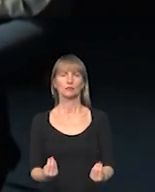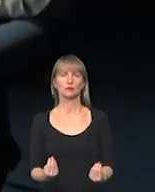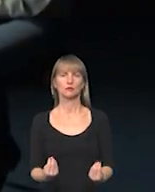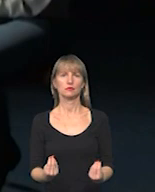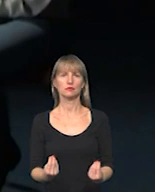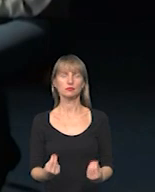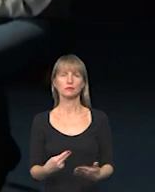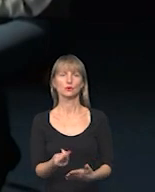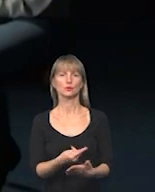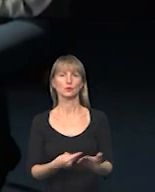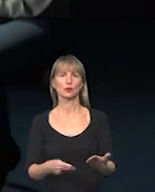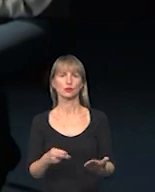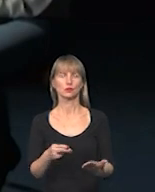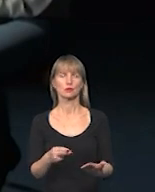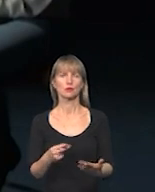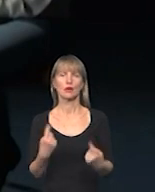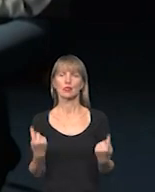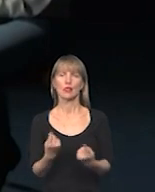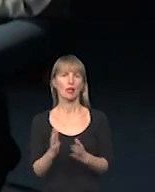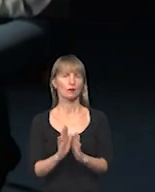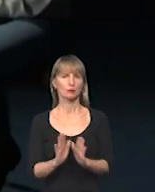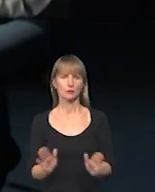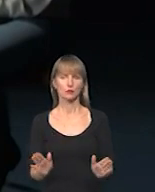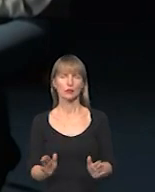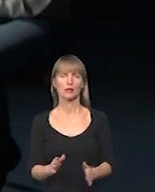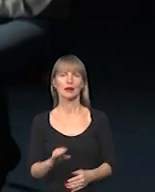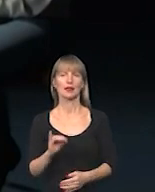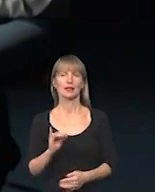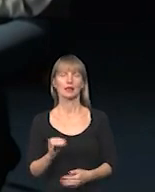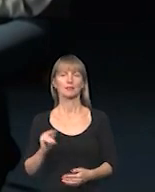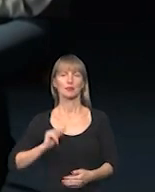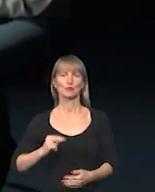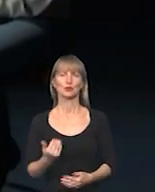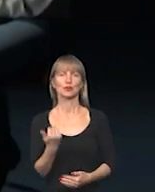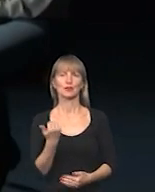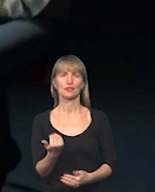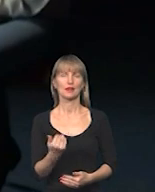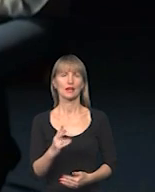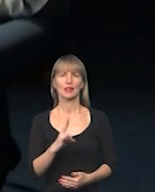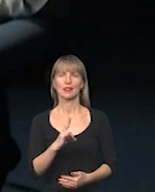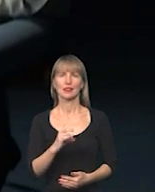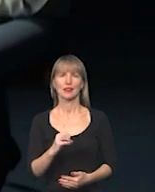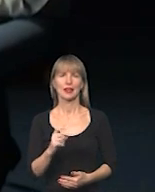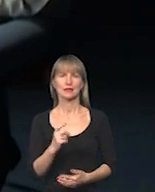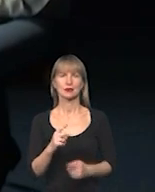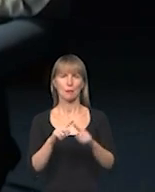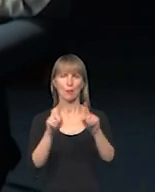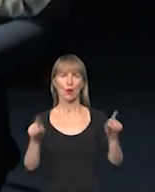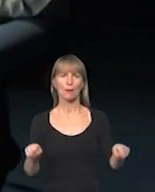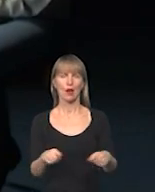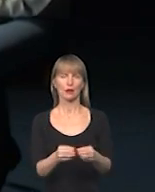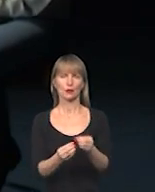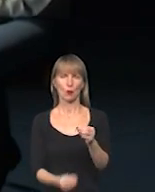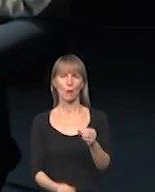Ви художниця незвичайна, і працюєте ви не з мольбертом, а